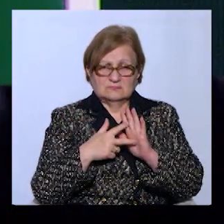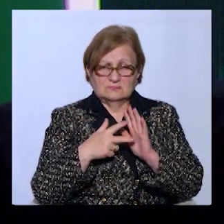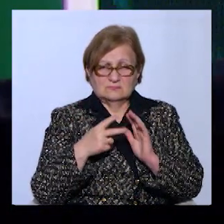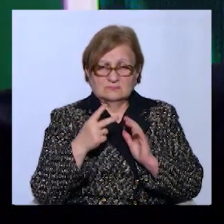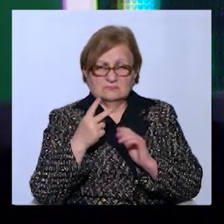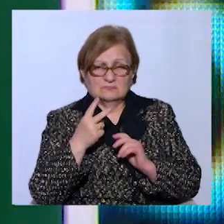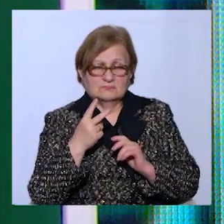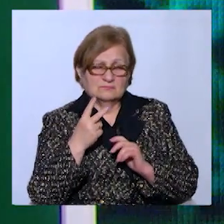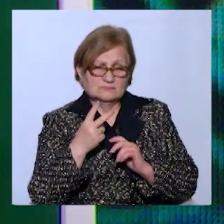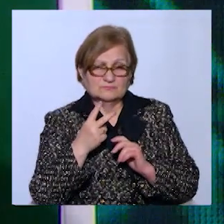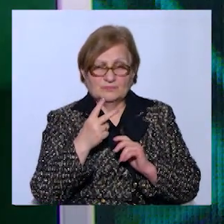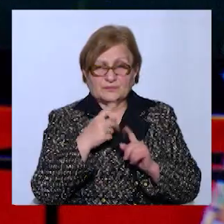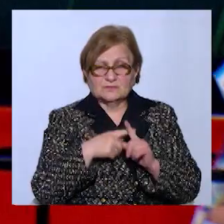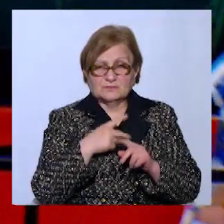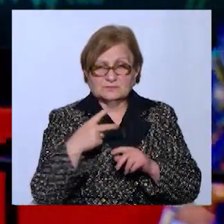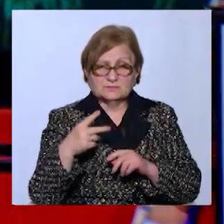8, 2 x უდრის